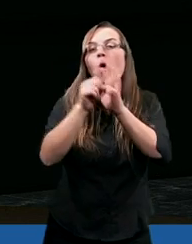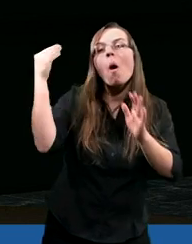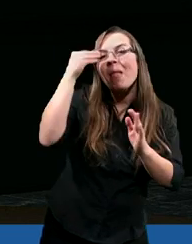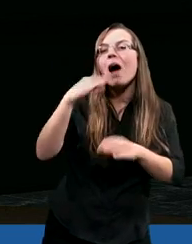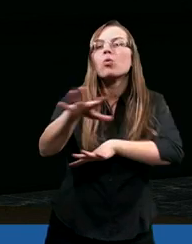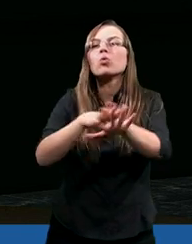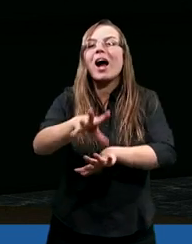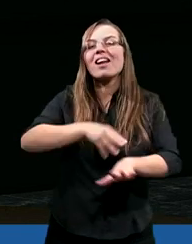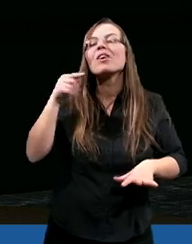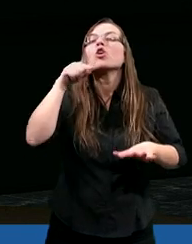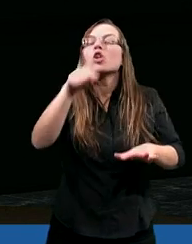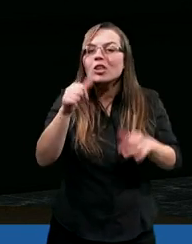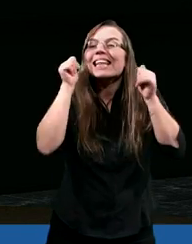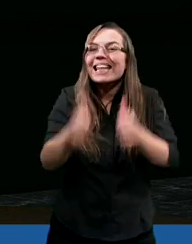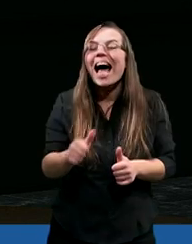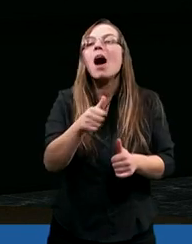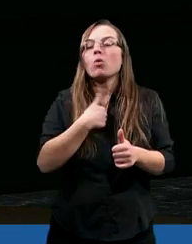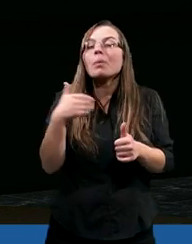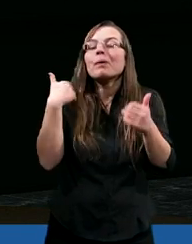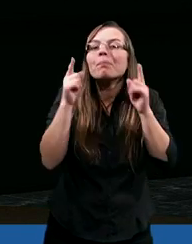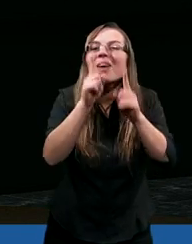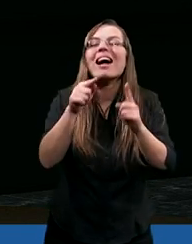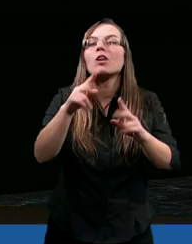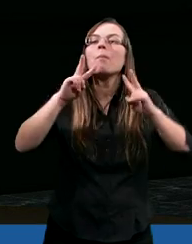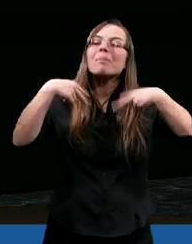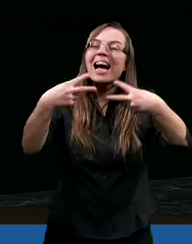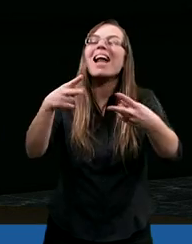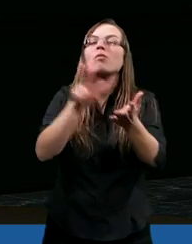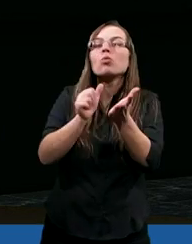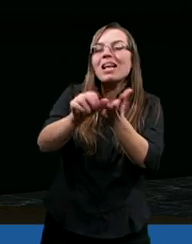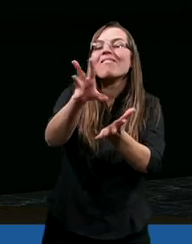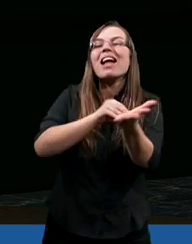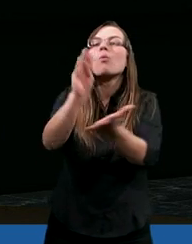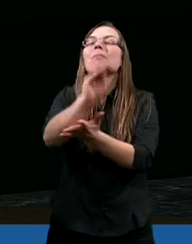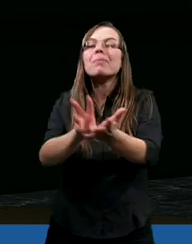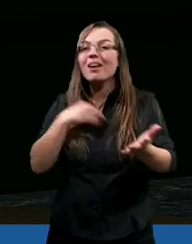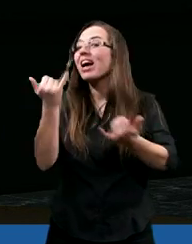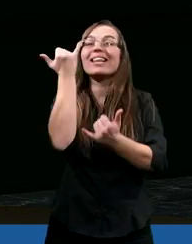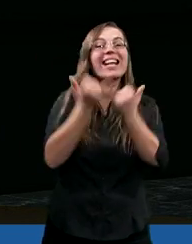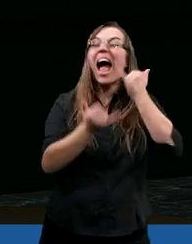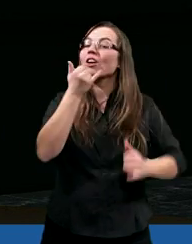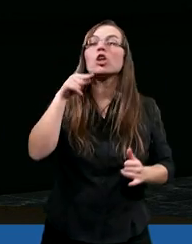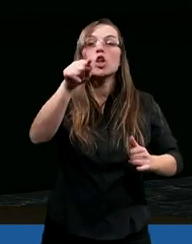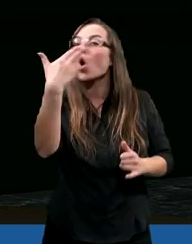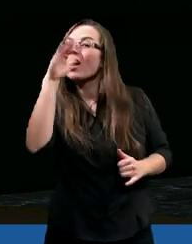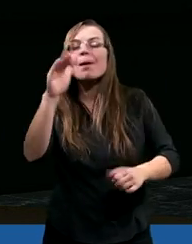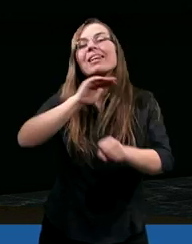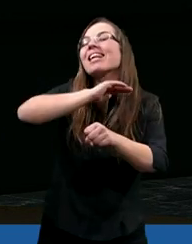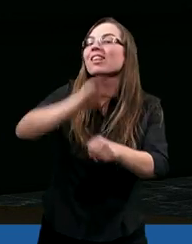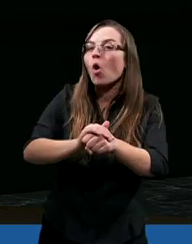Ducha Świętego, z całością, która jest przekazana w Piśmie Świętym. Jeśli nie będzie to zgodne,